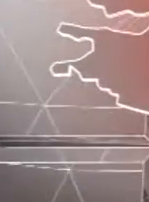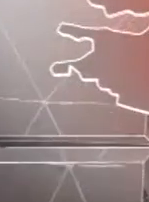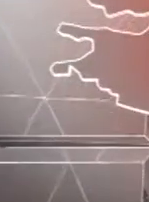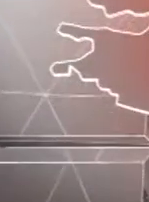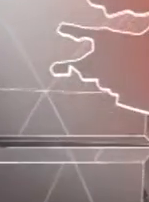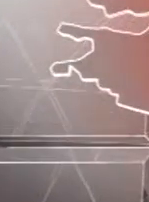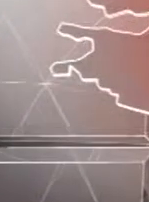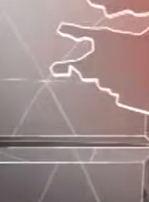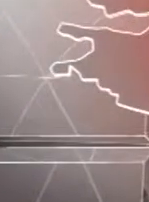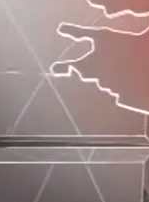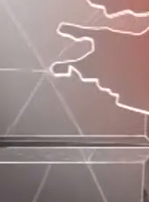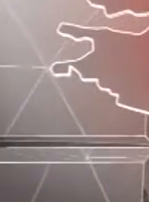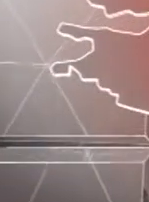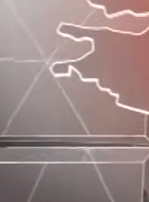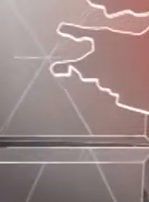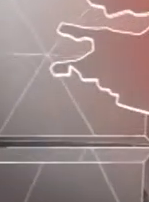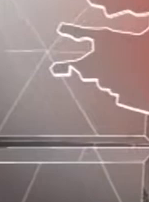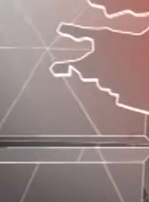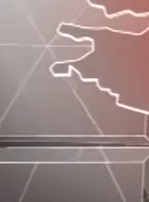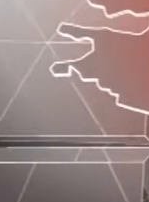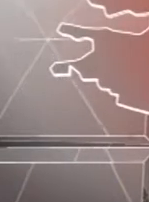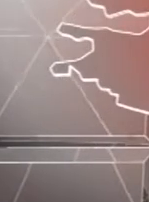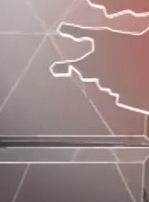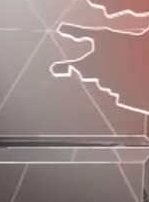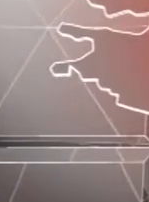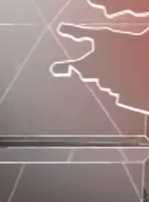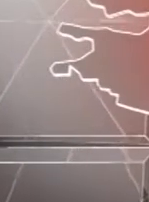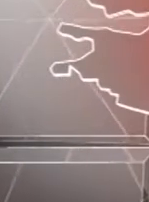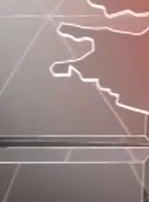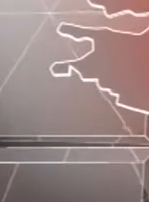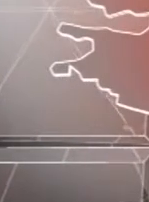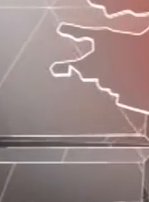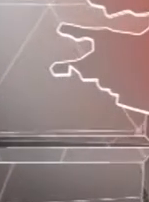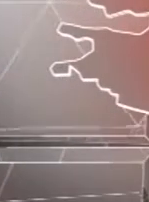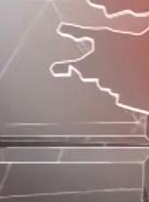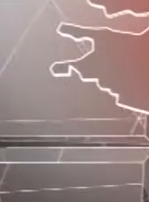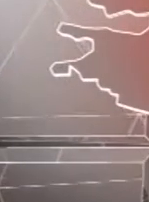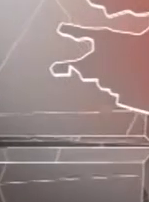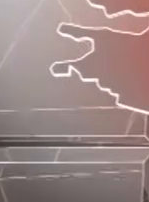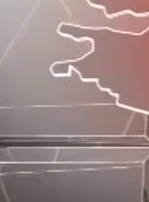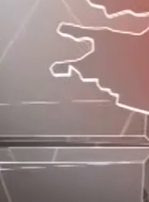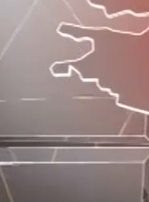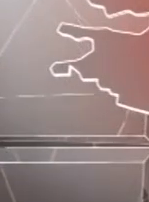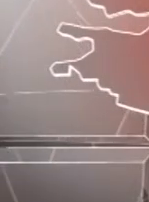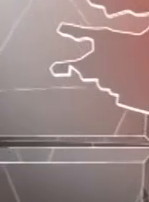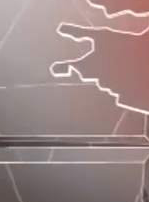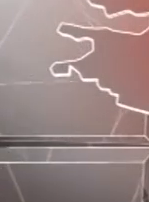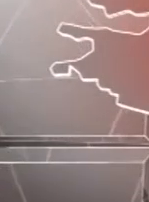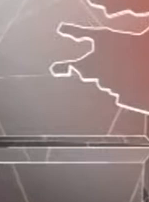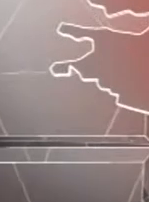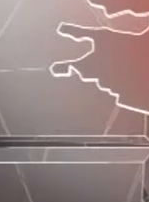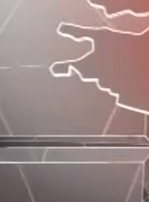Сьогодні вночі та завтра вдень по Херсону та області очікується хмарна погода з проясненнями, без істотних опадів, на дорогах ожеледиться.